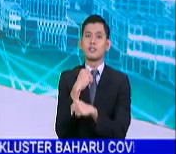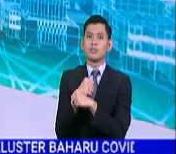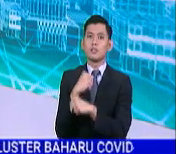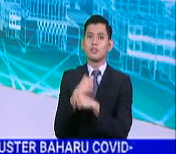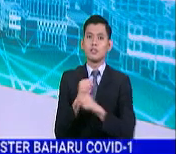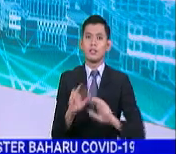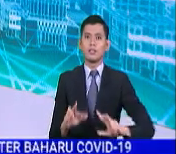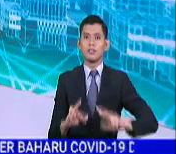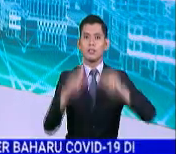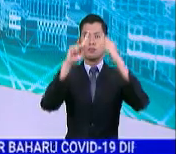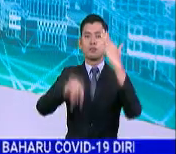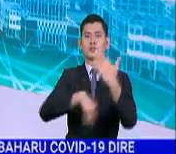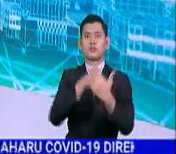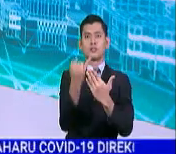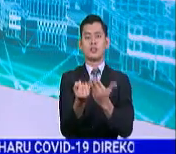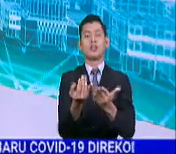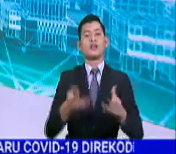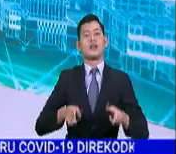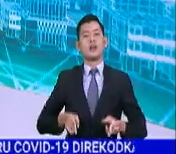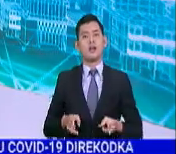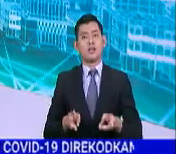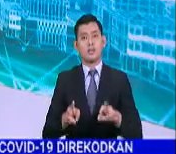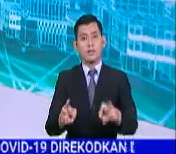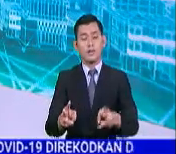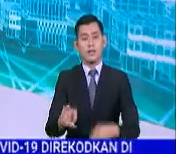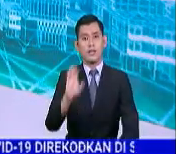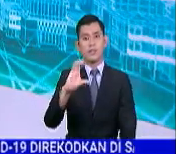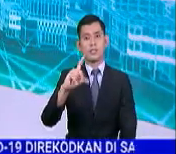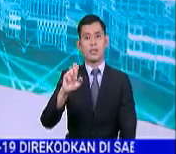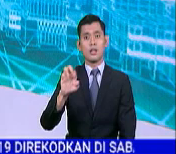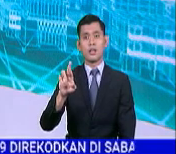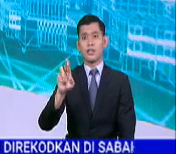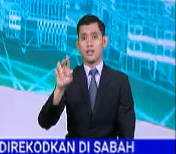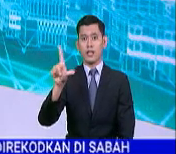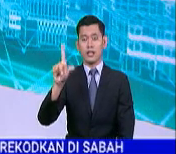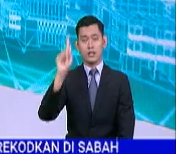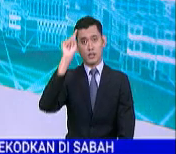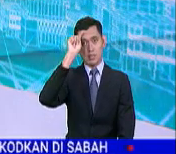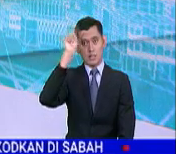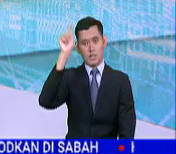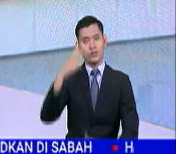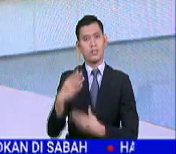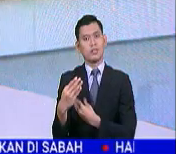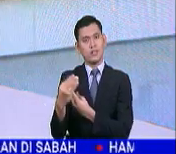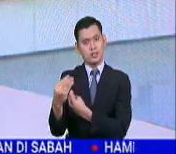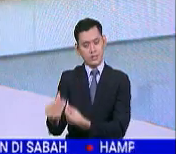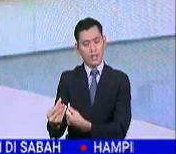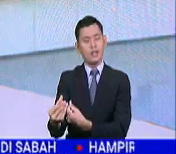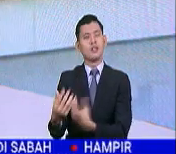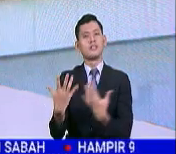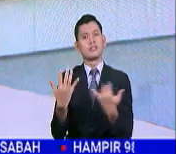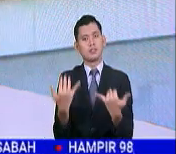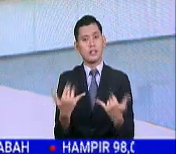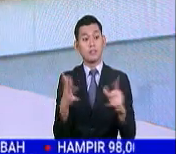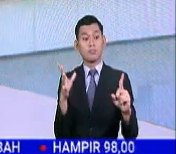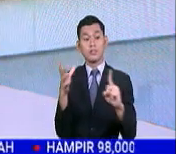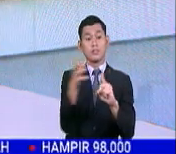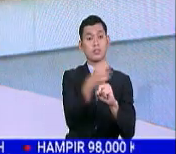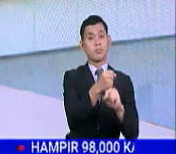Kerja-kerja pembinaan projek laluan rel Pantai Timur ECRL di Terengganu berjalan lancar dan mencapai kemajuan